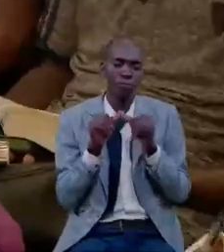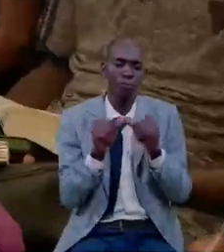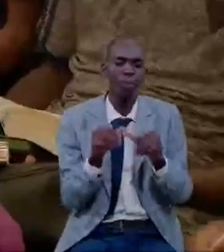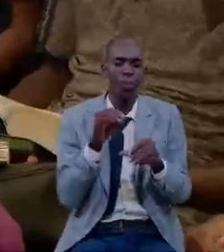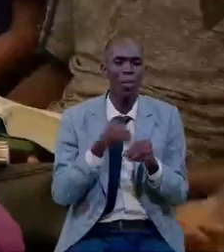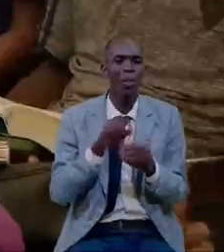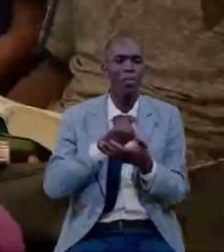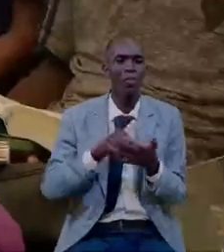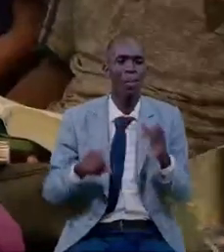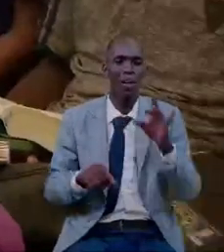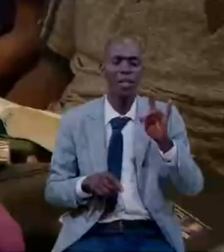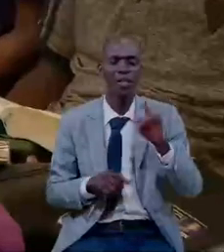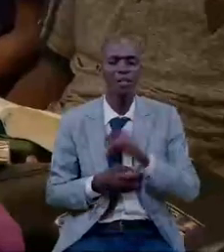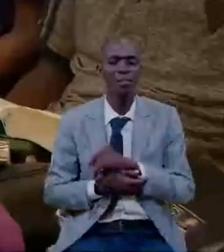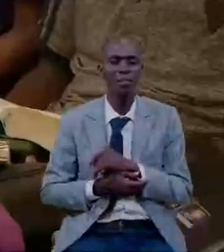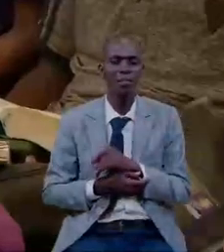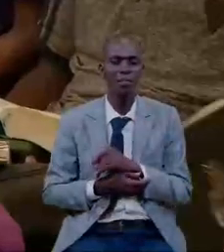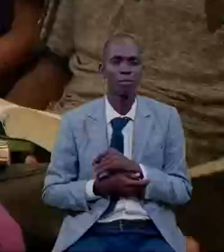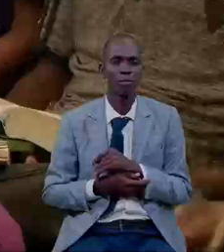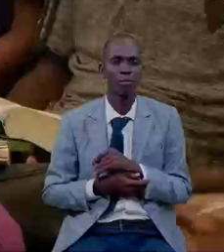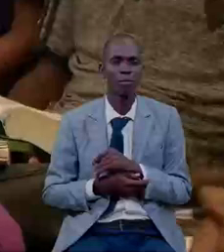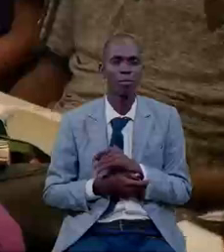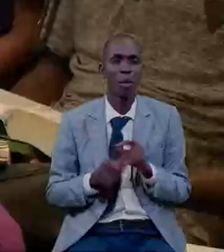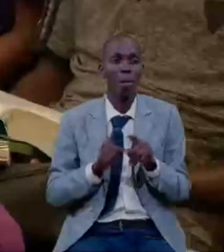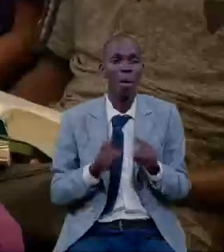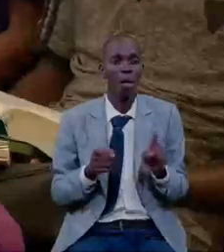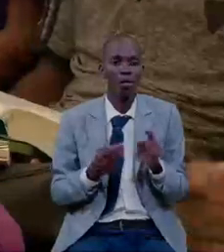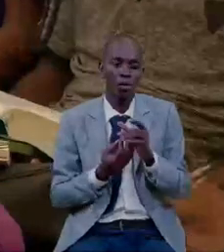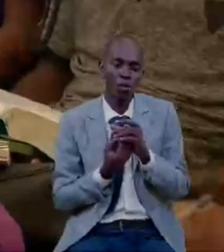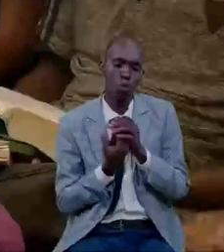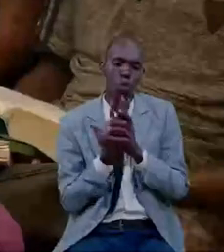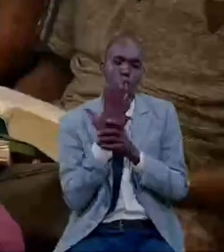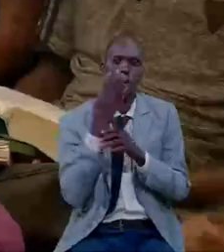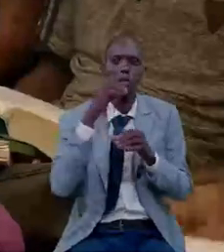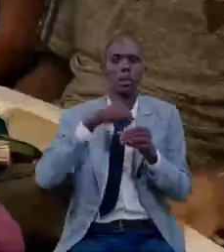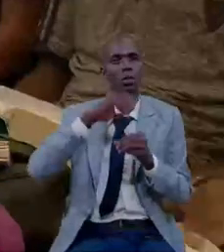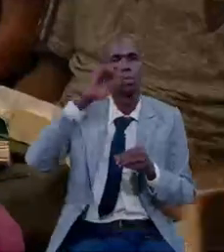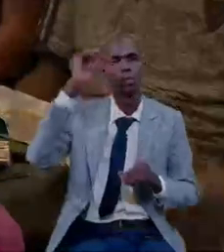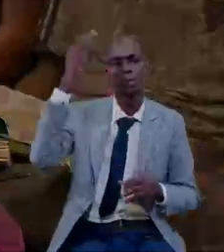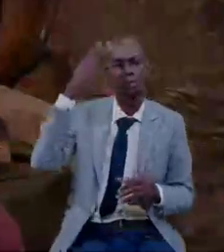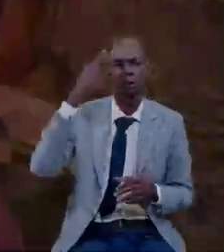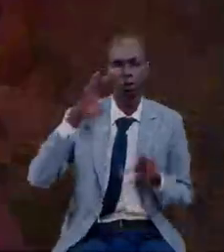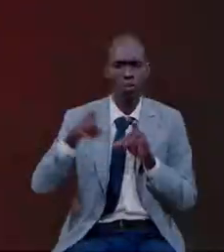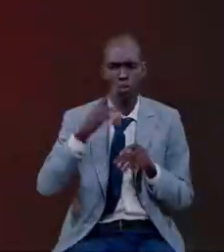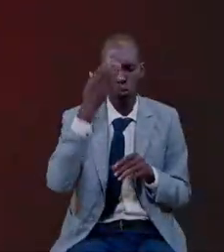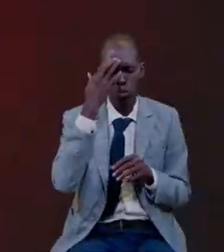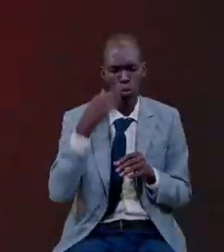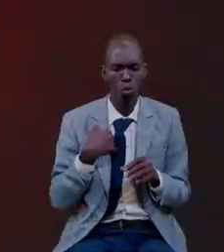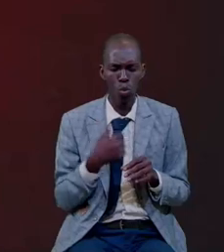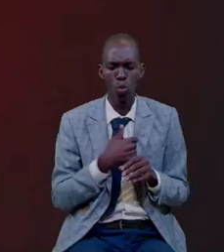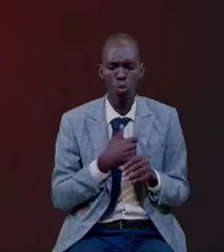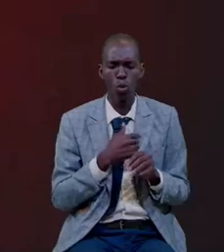Verset 18. Mais croissez dans la grâce. Est-ce que vous savez que nous croissons dans la grâce? Est-ce que vous savez